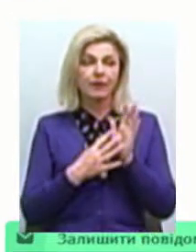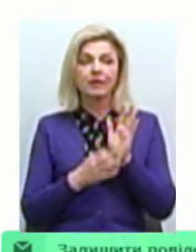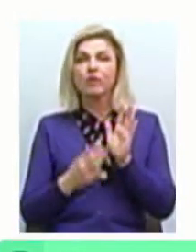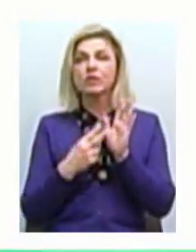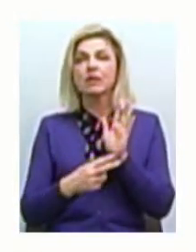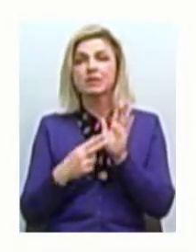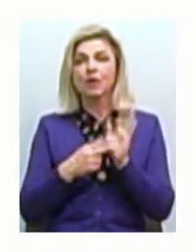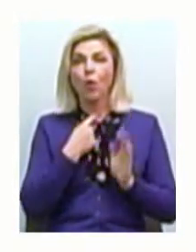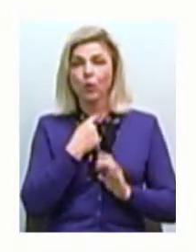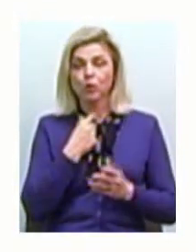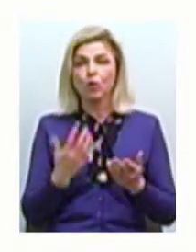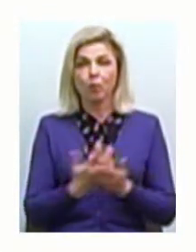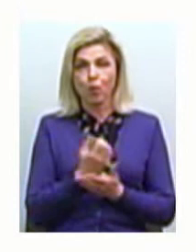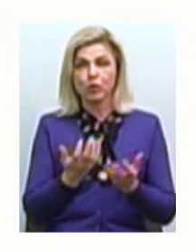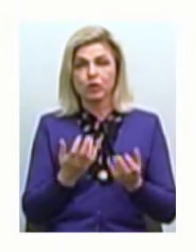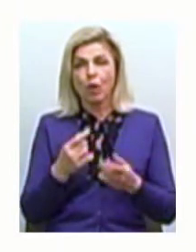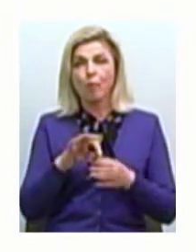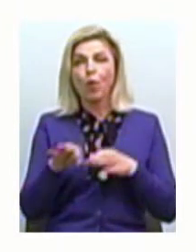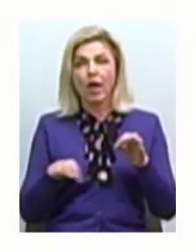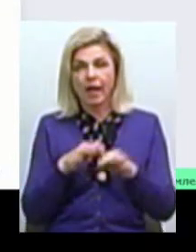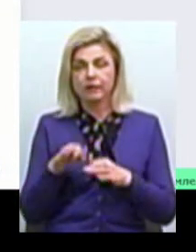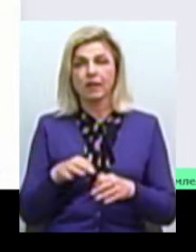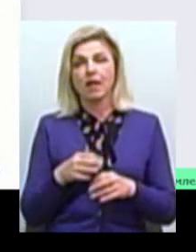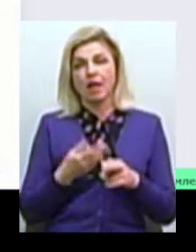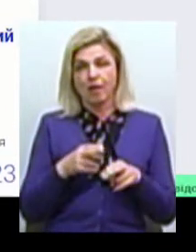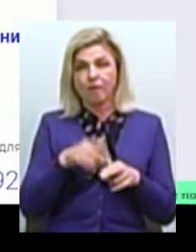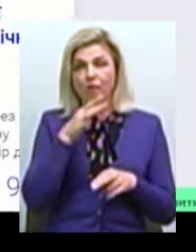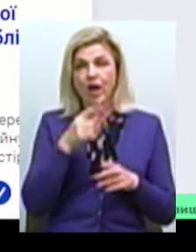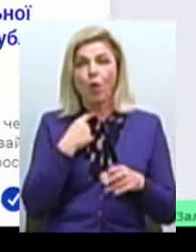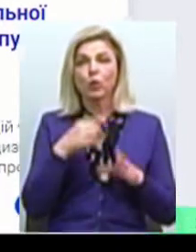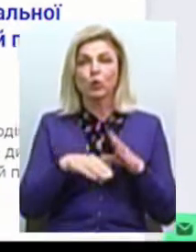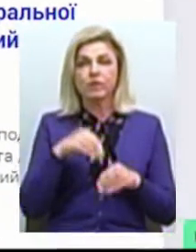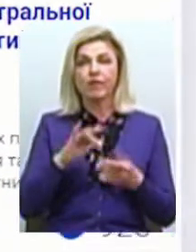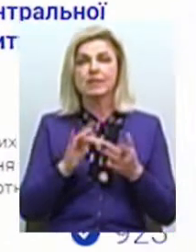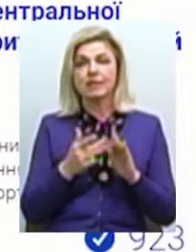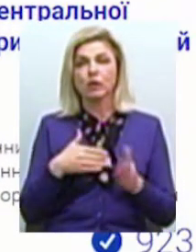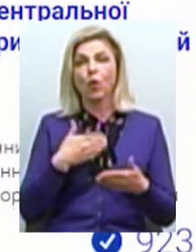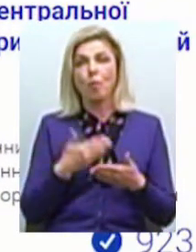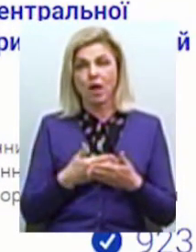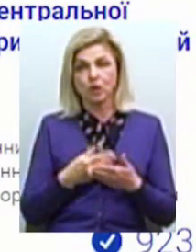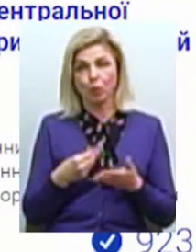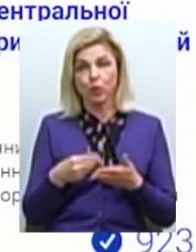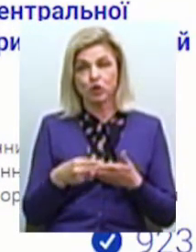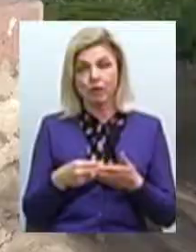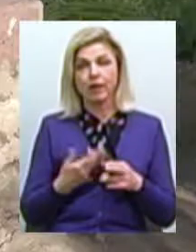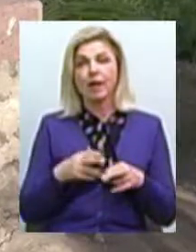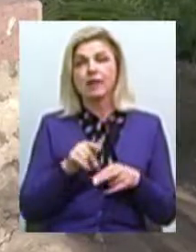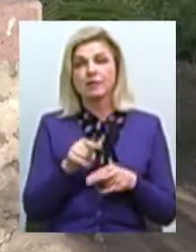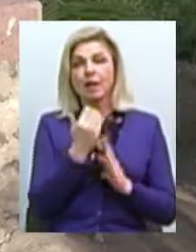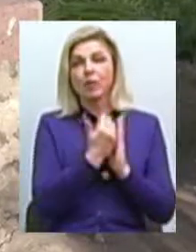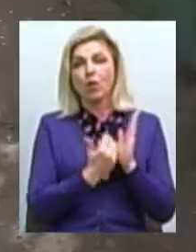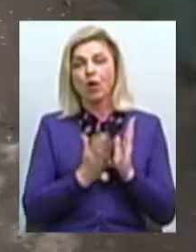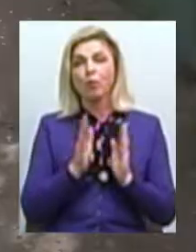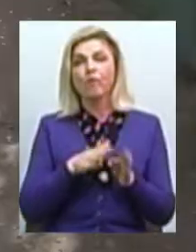977 голосів отримав проєкт «Джерело та чисте суспільство» під час голосування на сайті громадського бюджету. Ця програма буде